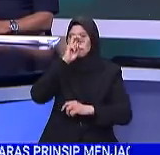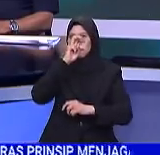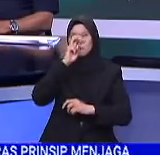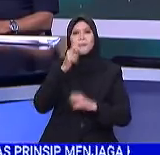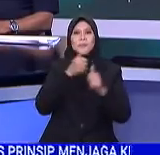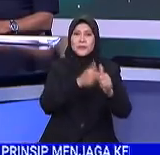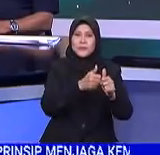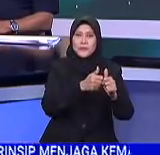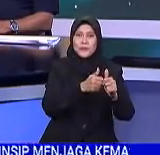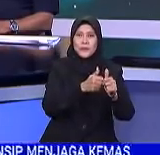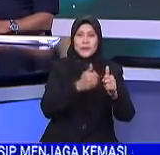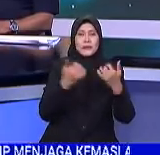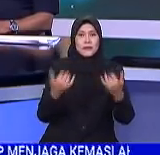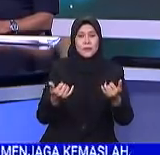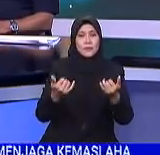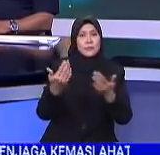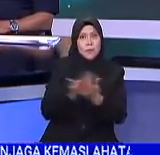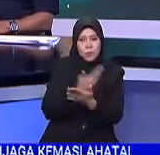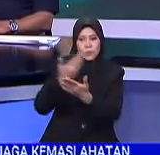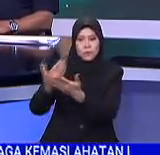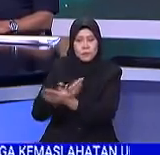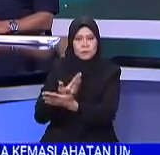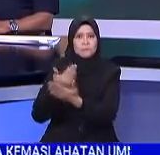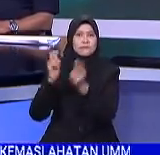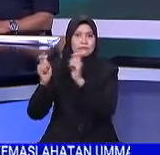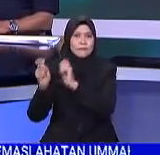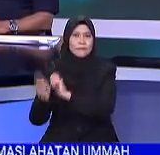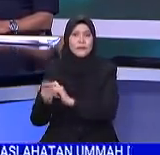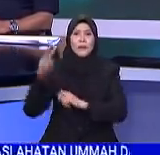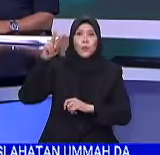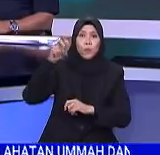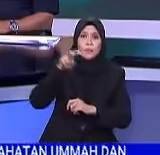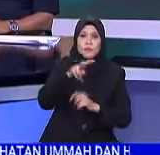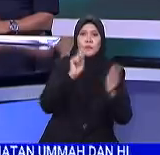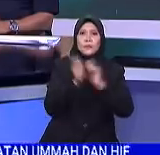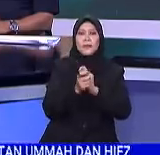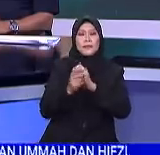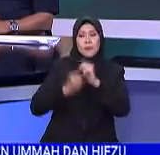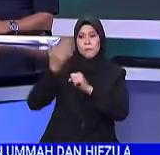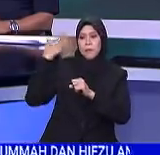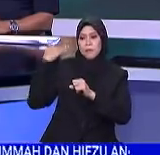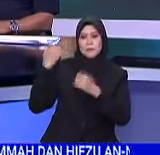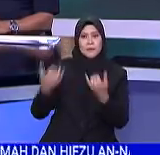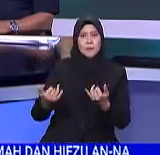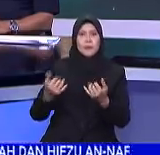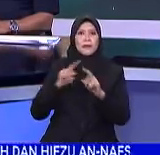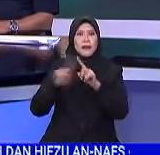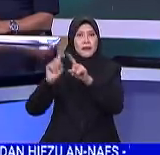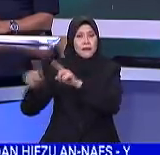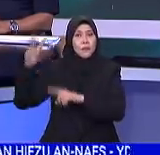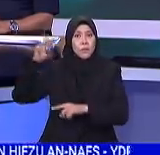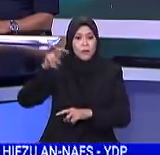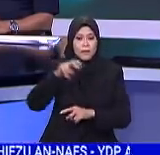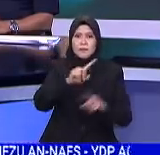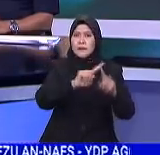dan mengikut perkembangan-perkembangan baru. Virus juga berubah dari tahun lepas ke sekarang ini, terdapat varian-varian